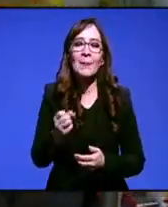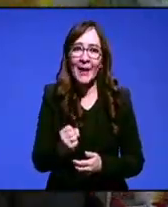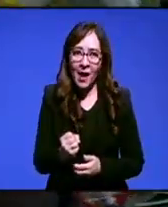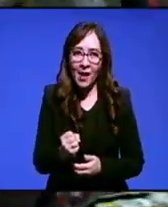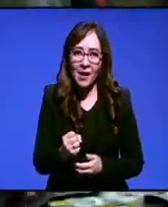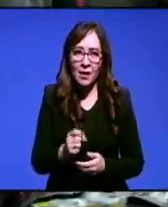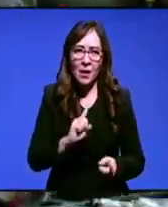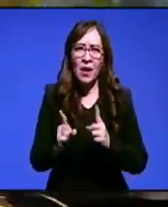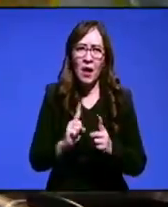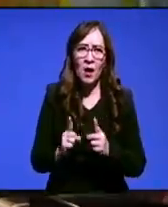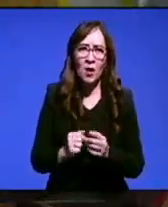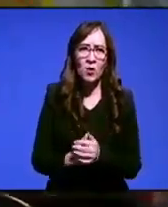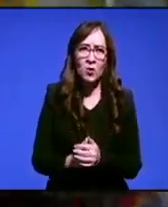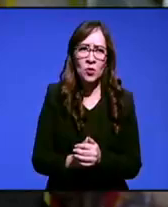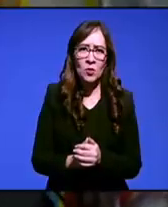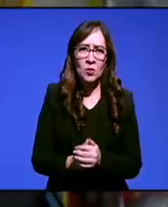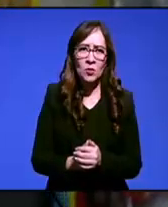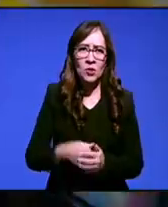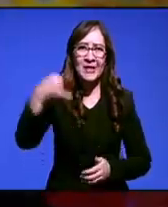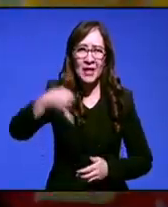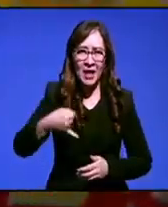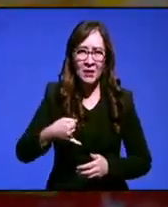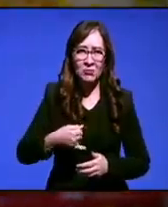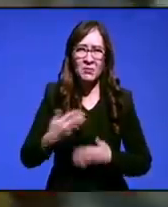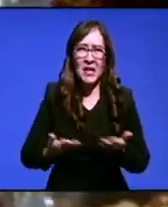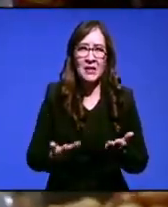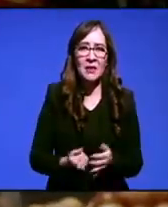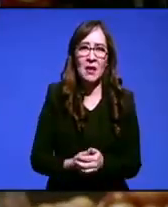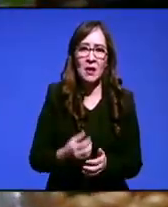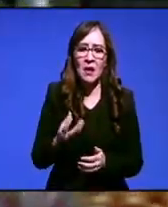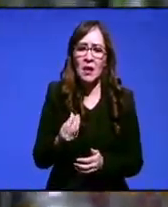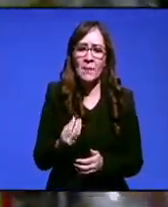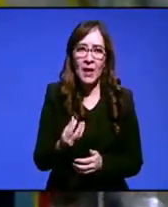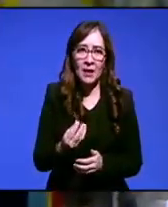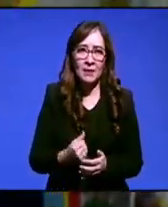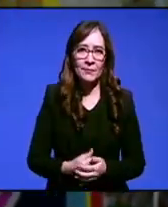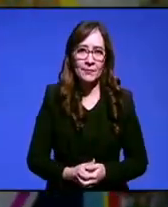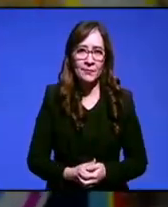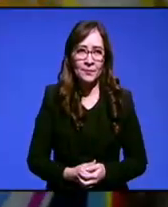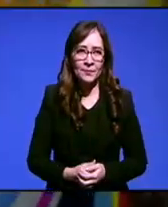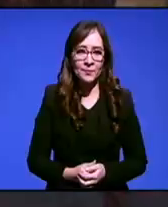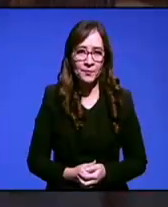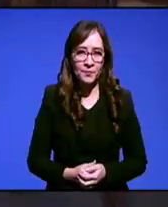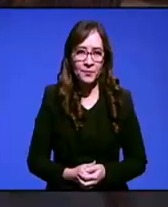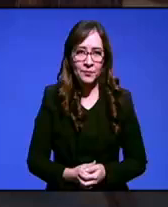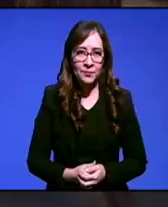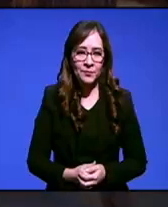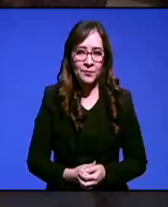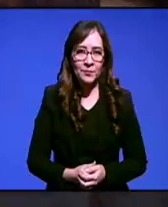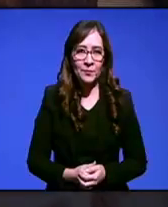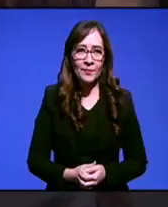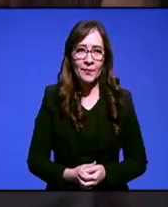lembek. Kalau tips kedua ada nggak? Ada. Apa? Dia nggak gampang pengupasan kayak gini. Oh